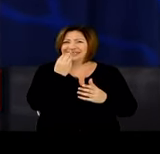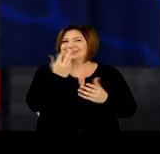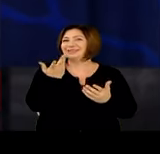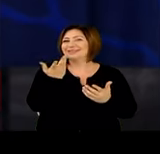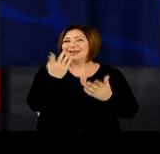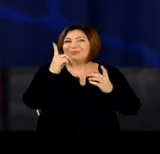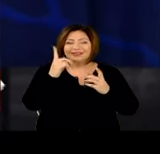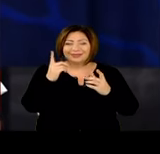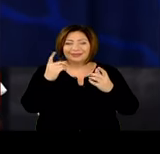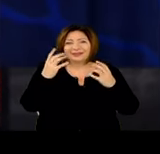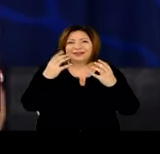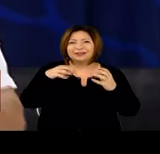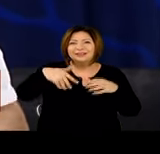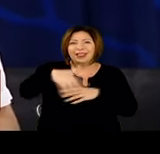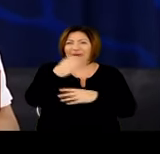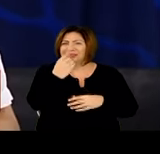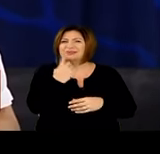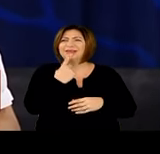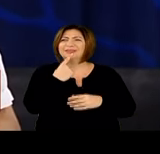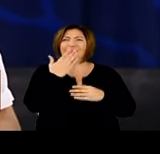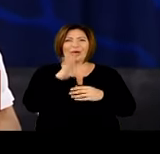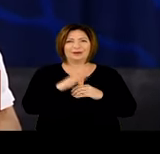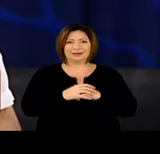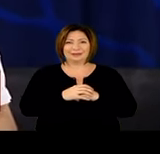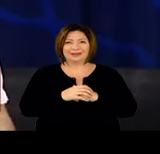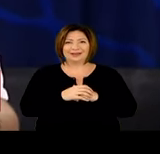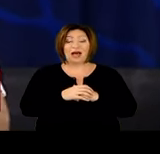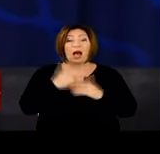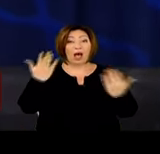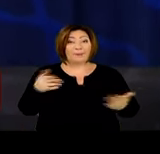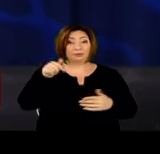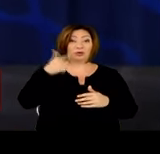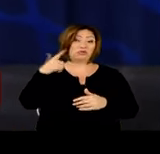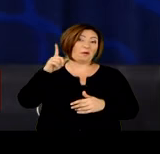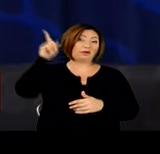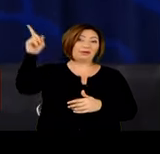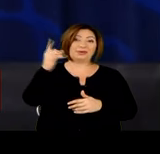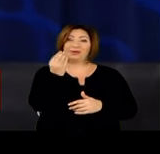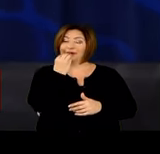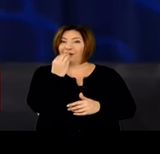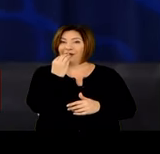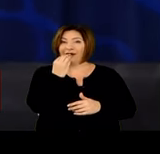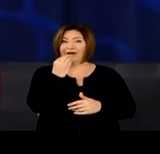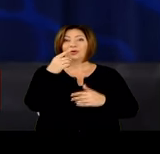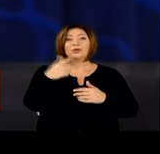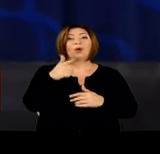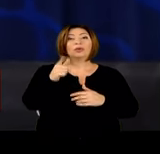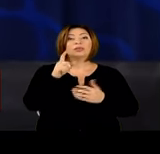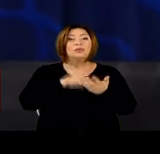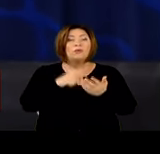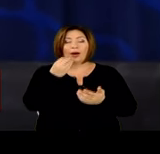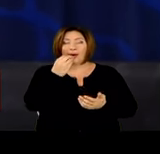Diyelim bir kıvırcık. Hiçbir şey yok. Ama şimdi mesela köyde yetişiyor. Köy tavuğu niye